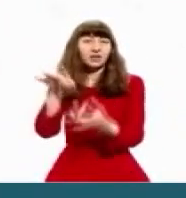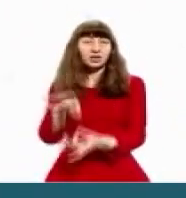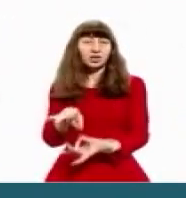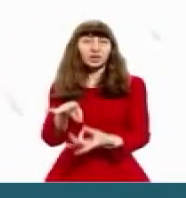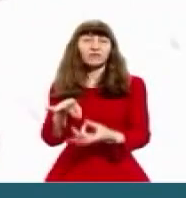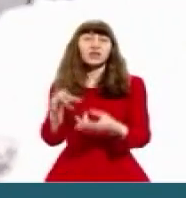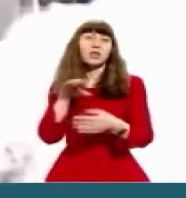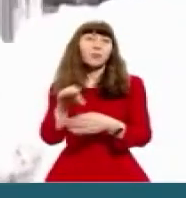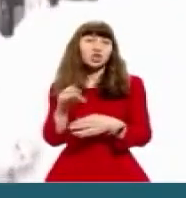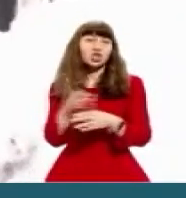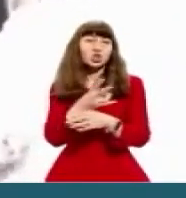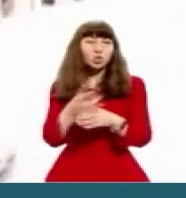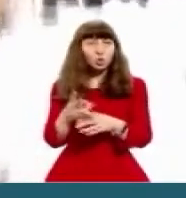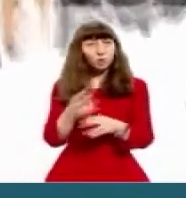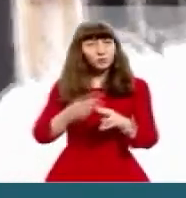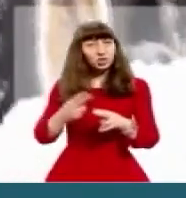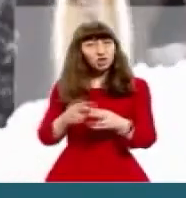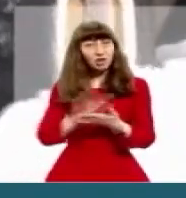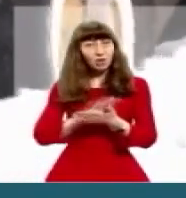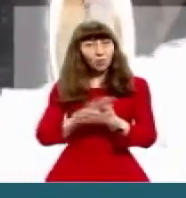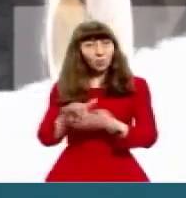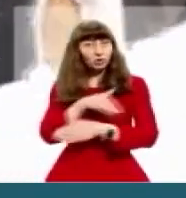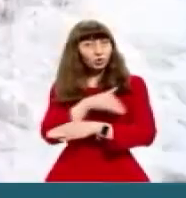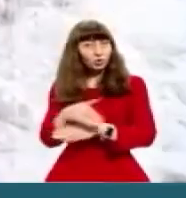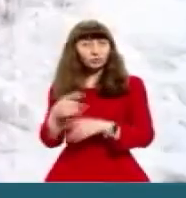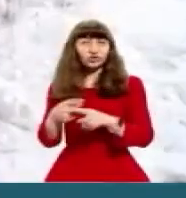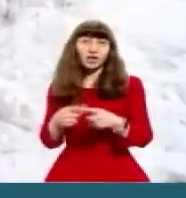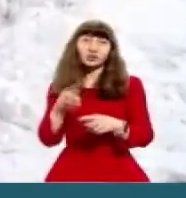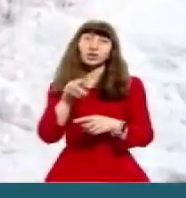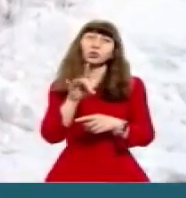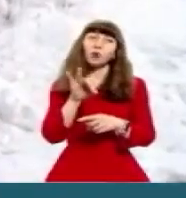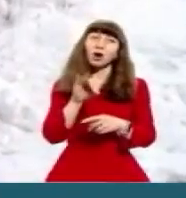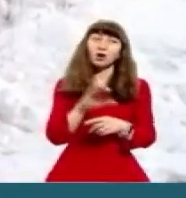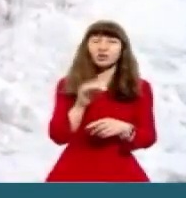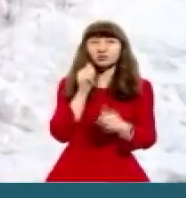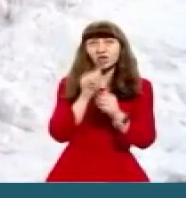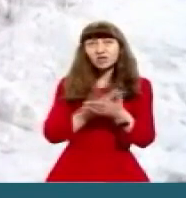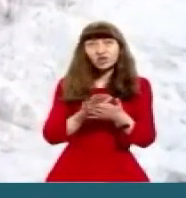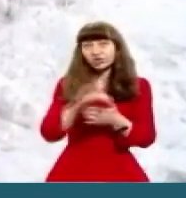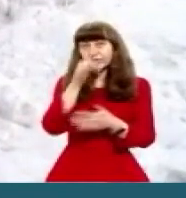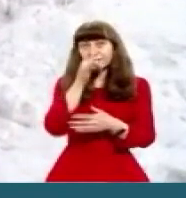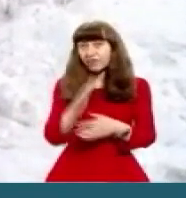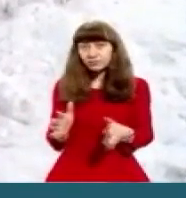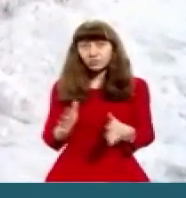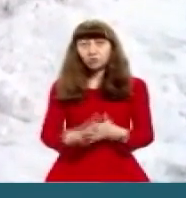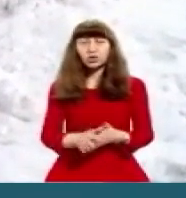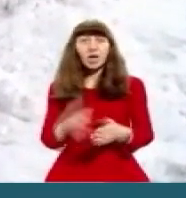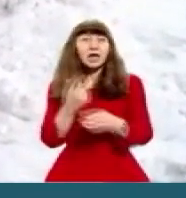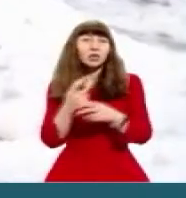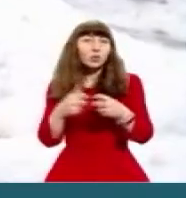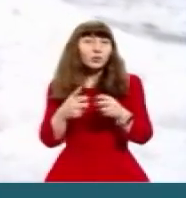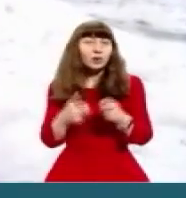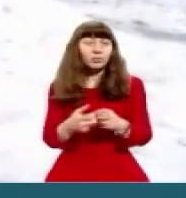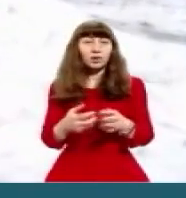автомобили нередко становятся серьезным препятствием для уборочной техники. Часть тротуаров и подъездные пути к домам порой очистить невозможно. Устранять